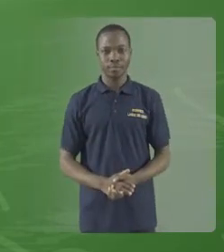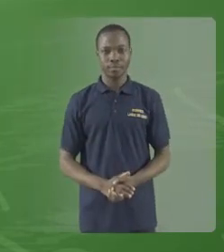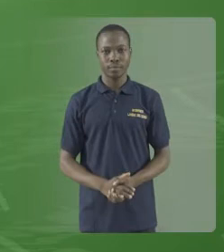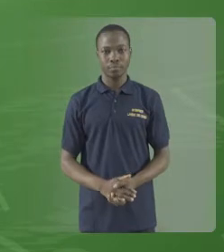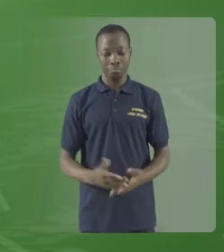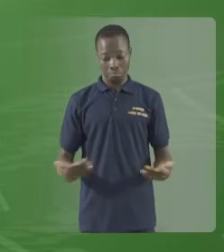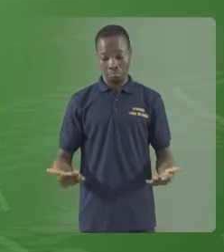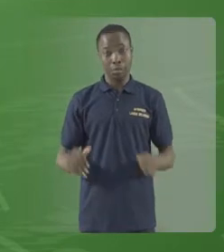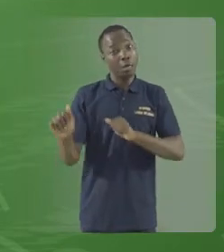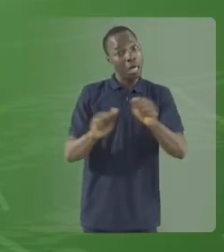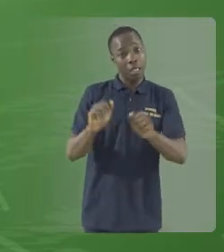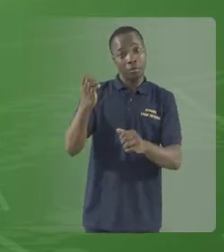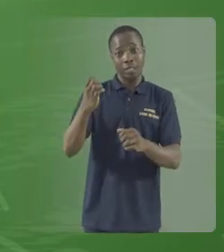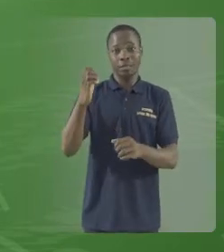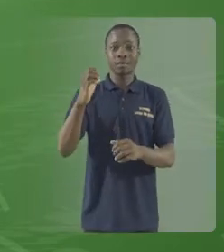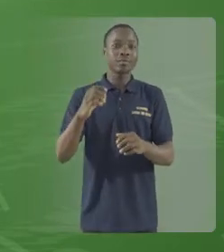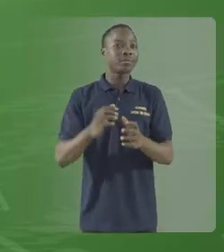Activité d'application.